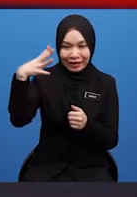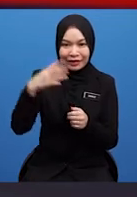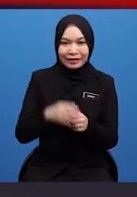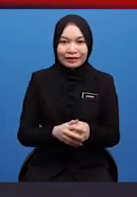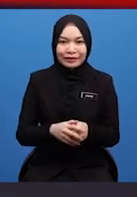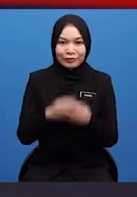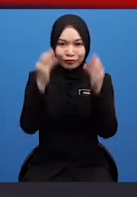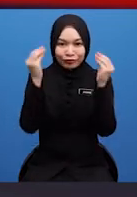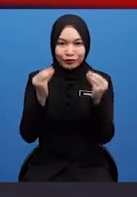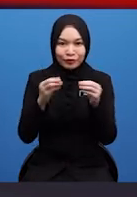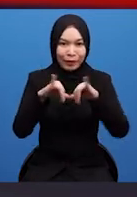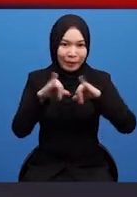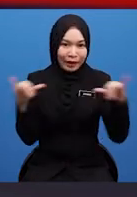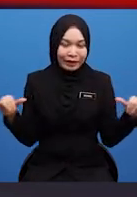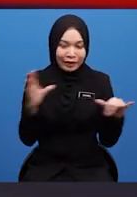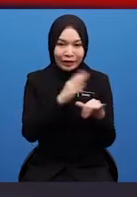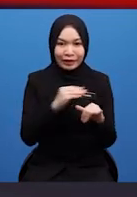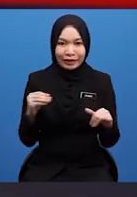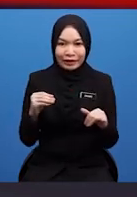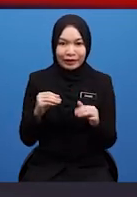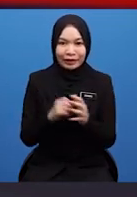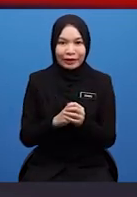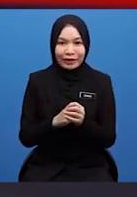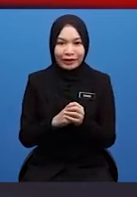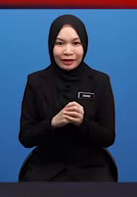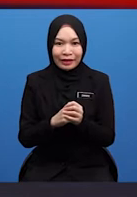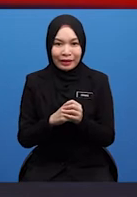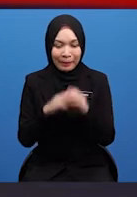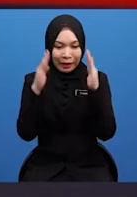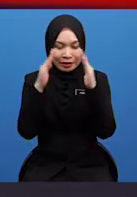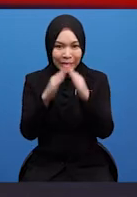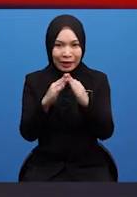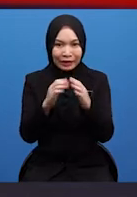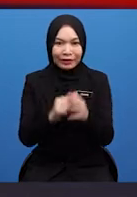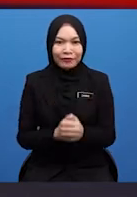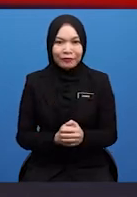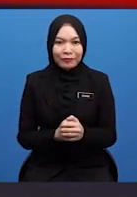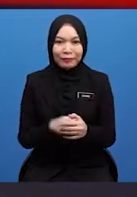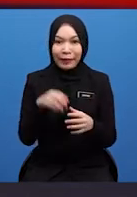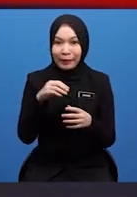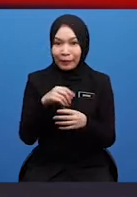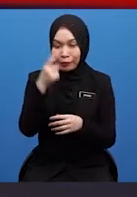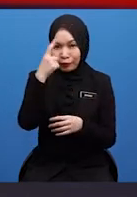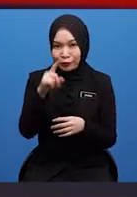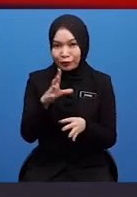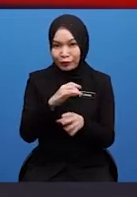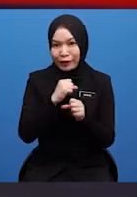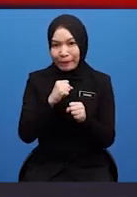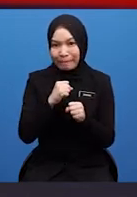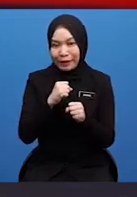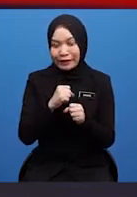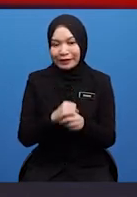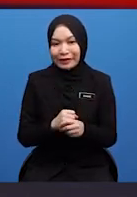perspektif. Penghasilan lukisan dengan menampilkan ruang yang tepat dapat menyerlahkan